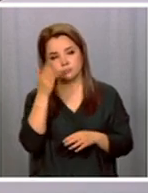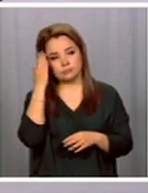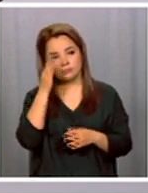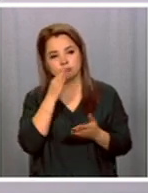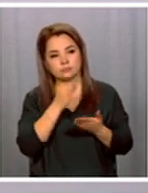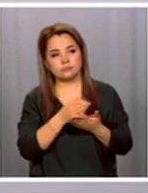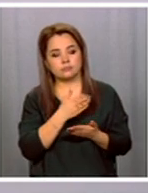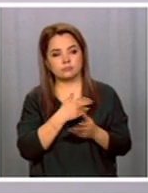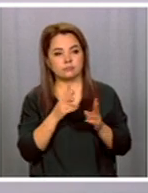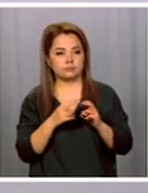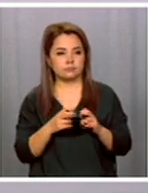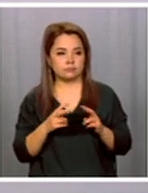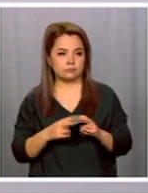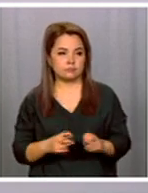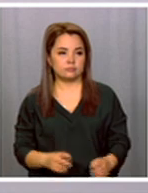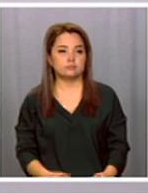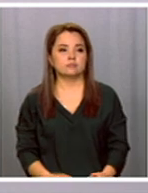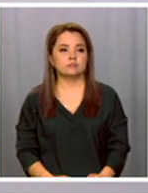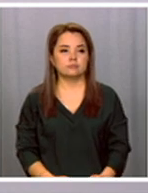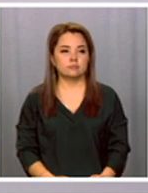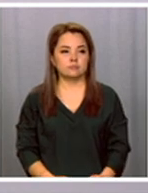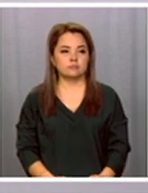зерттеу.